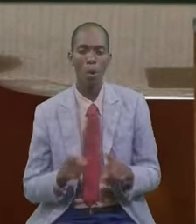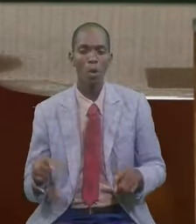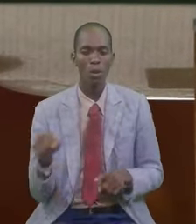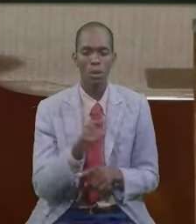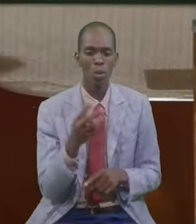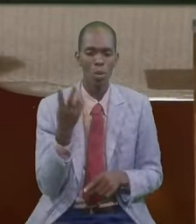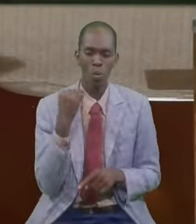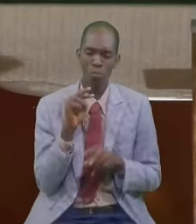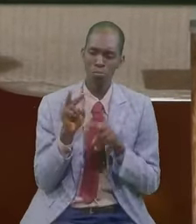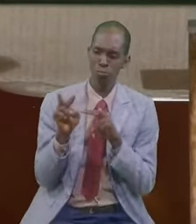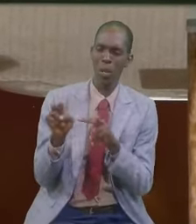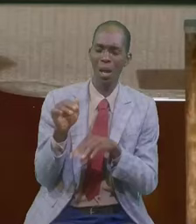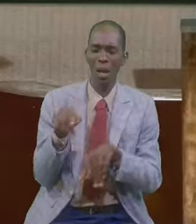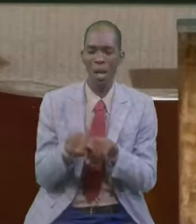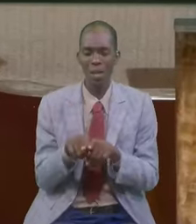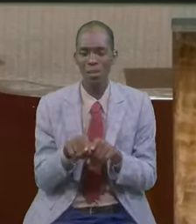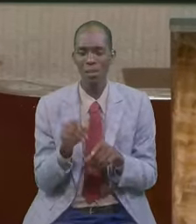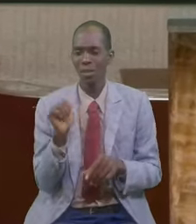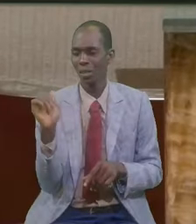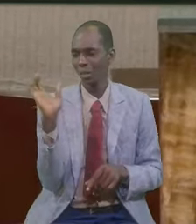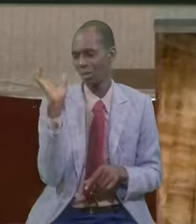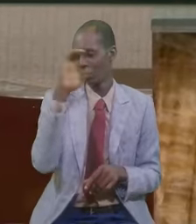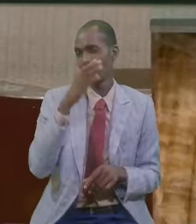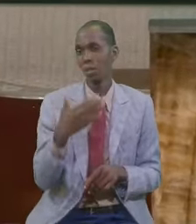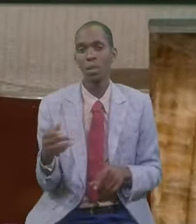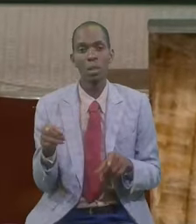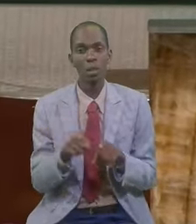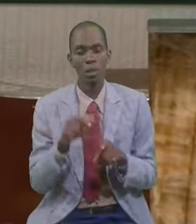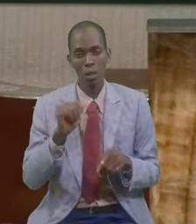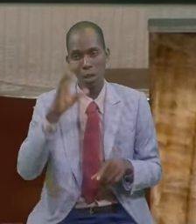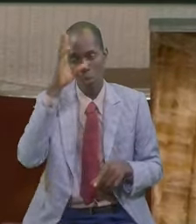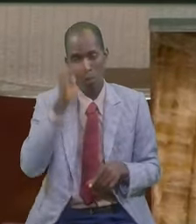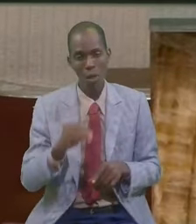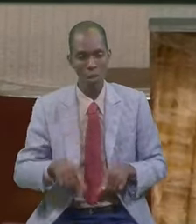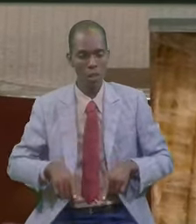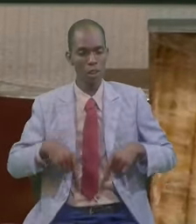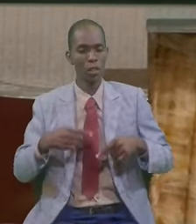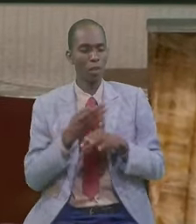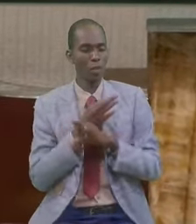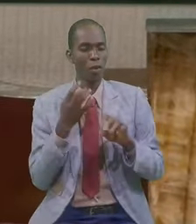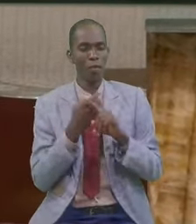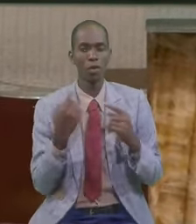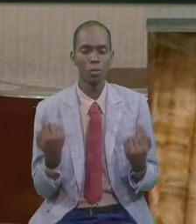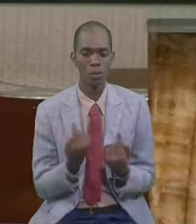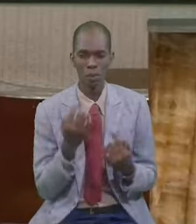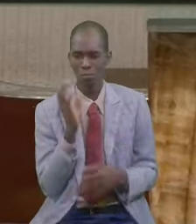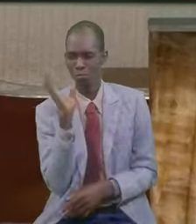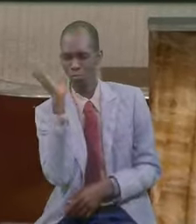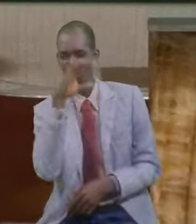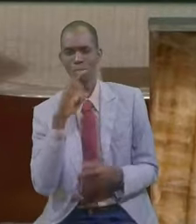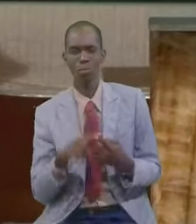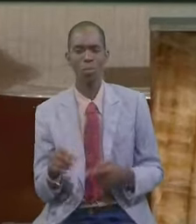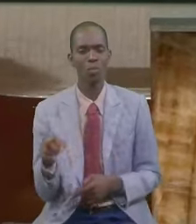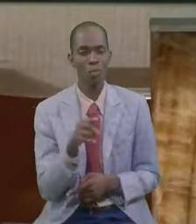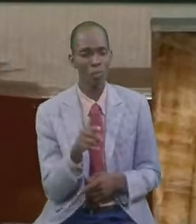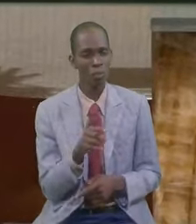chose d'étranger. Qu'un homme mène une vie affranchie du péché, cela leur